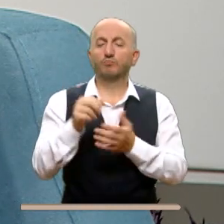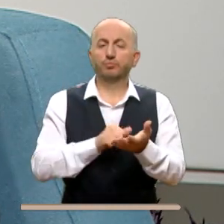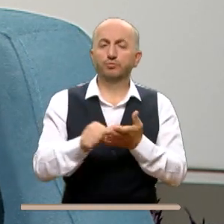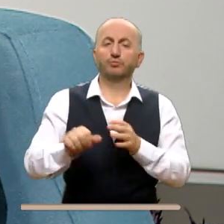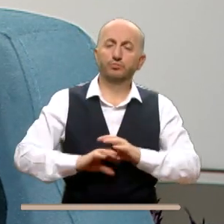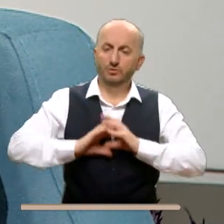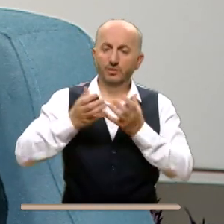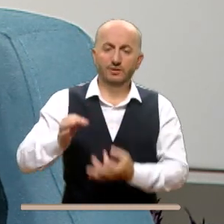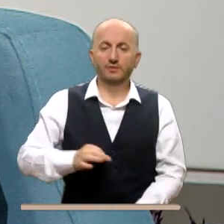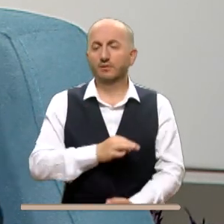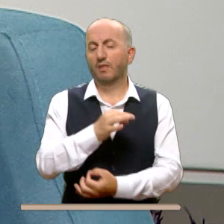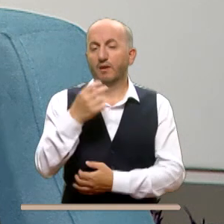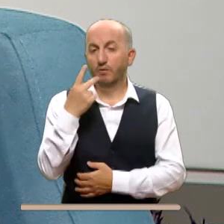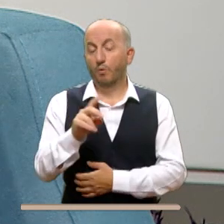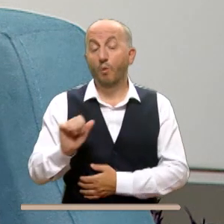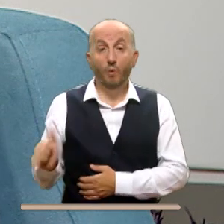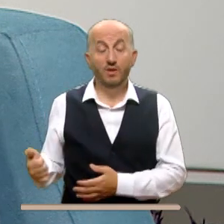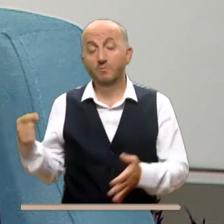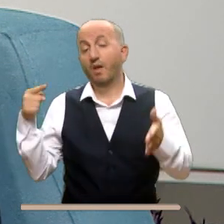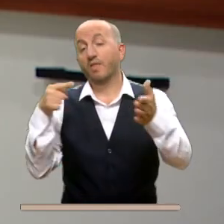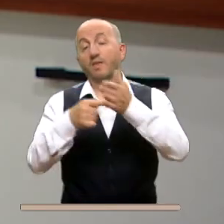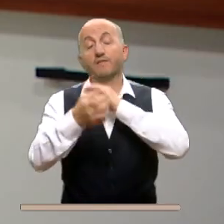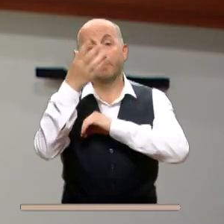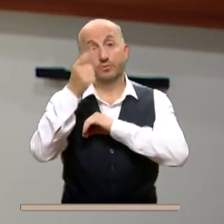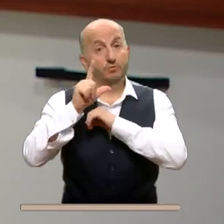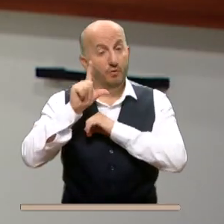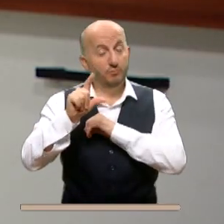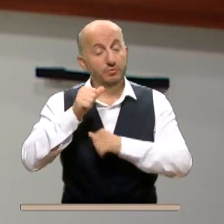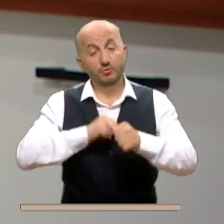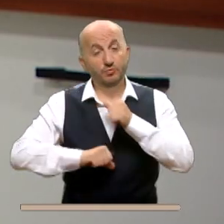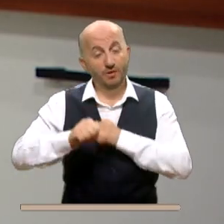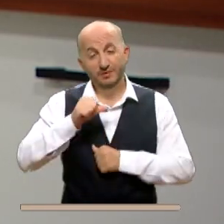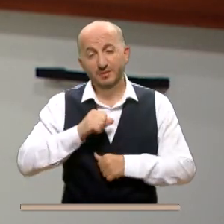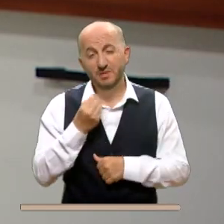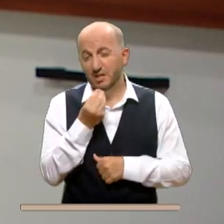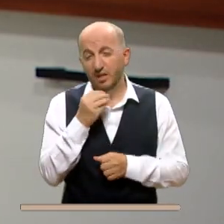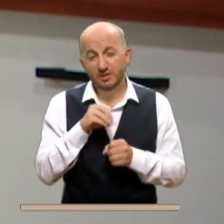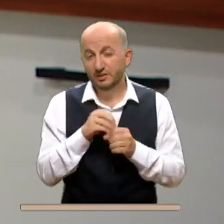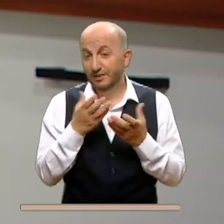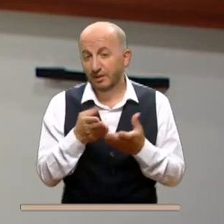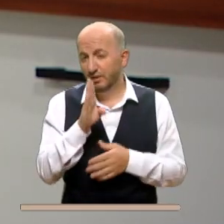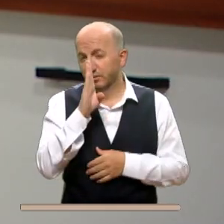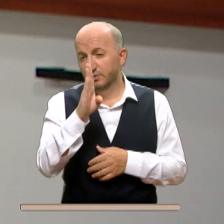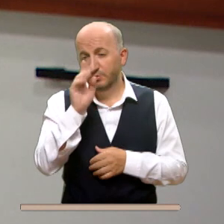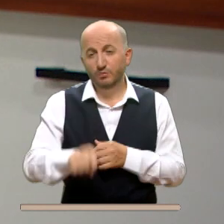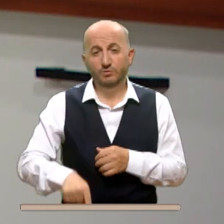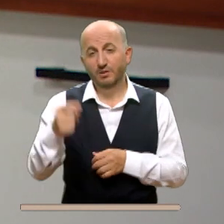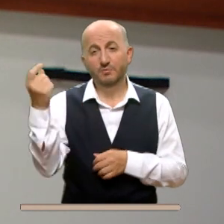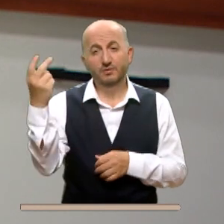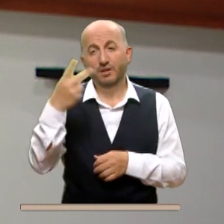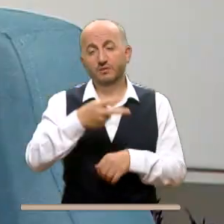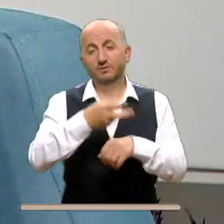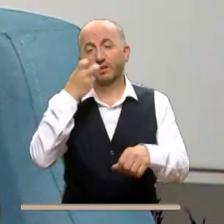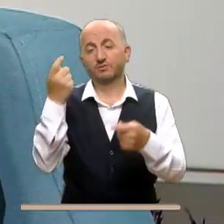insanlığa yönelik önemli ideallerimiz olmalı. Bir üniversite tahsili bir genç için nedir ki? Disiplinli olarak günde birkaç saat